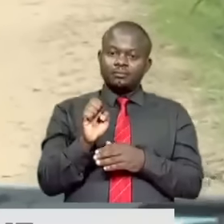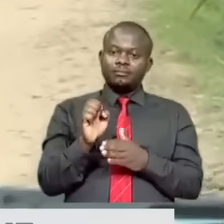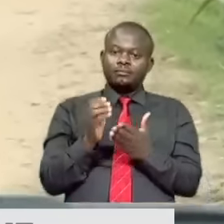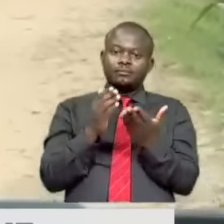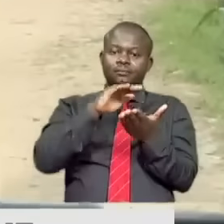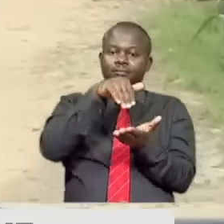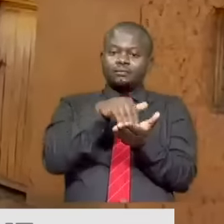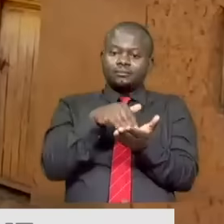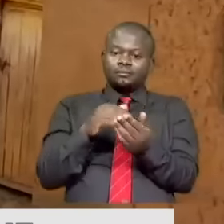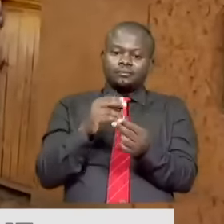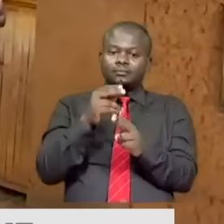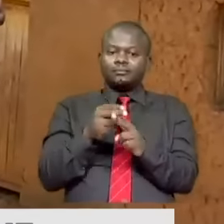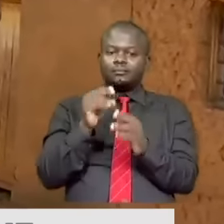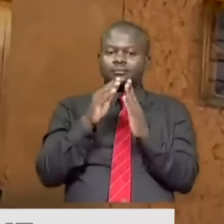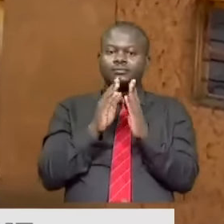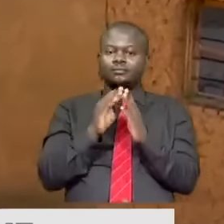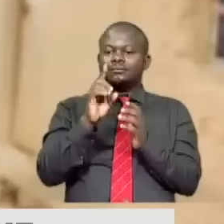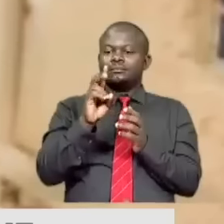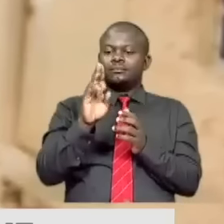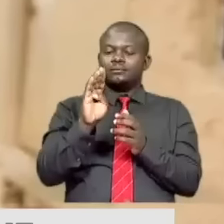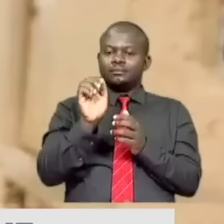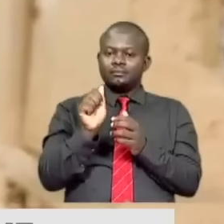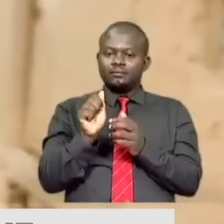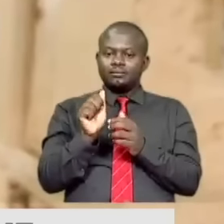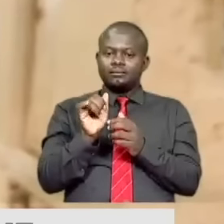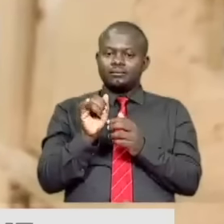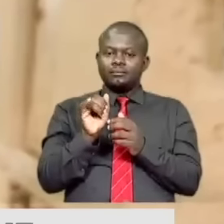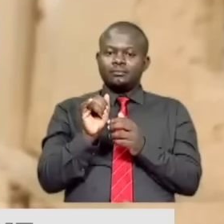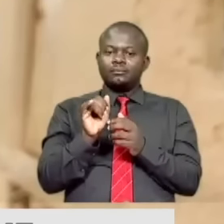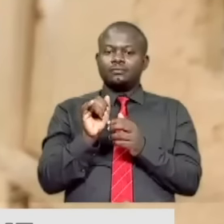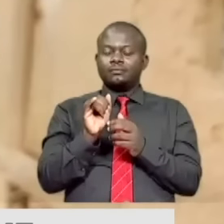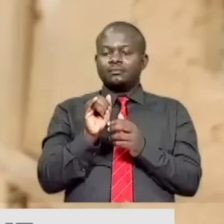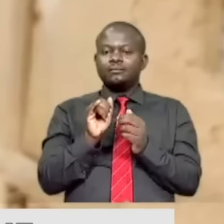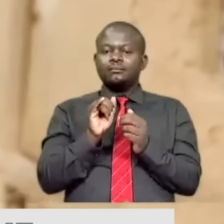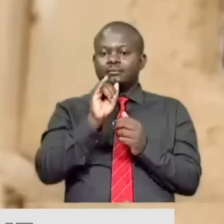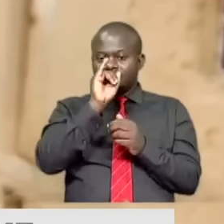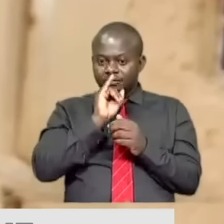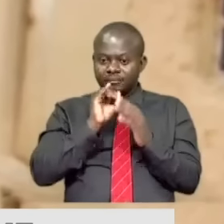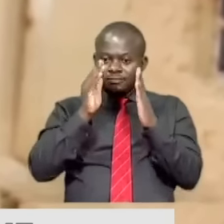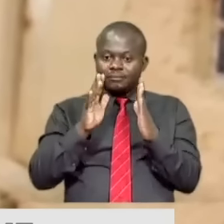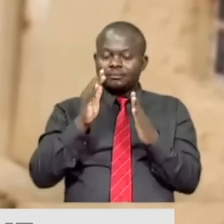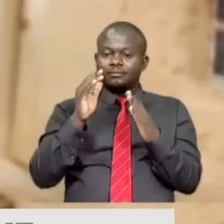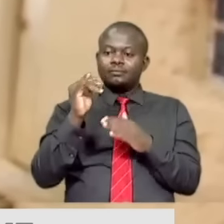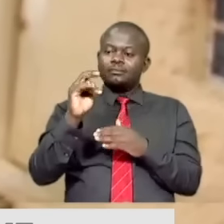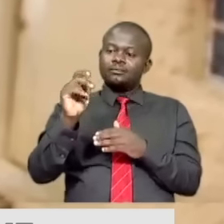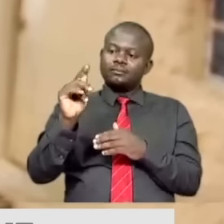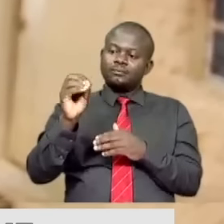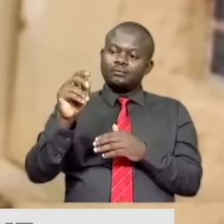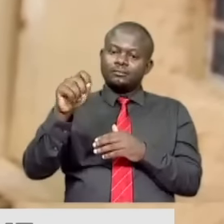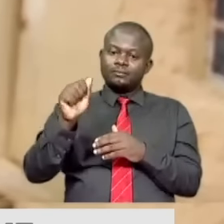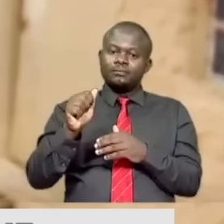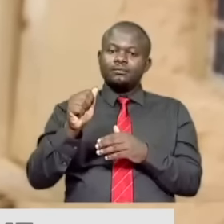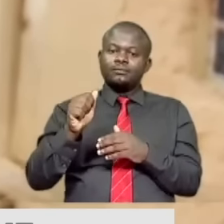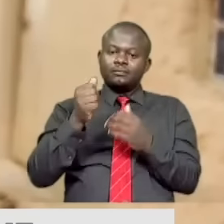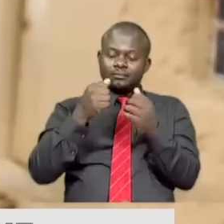hari santire yitiriwe umujyi wa Dubai inkota zimbere zikimara kubohoza igihugu aravuga ati ahantu kamitire